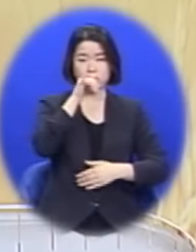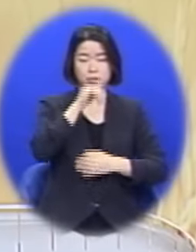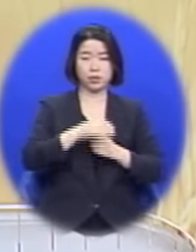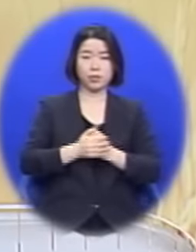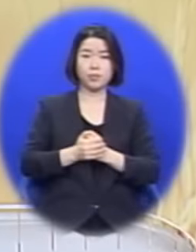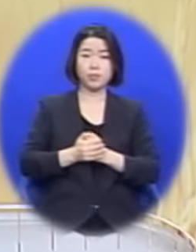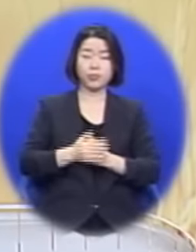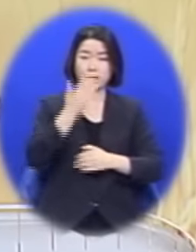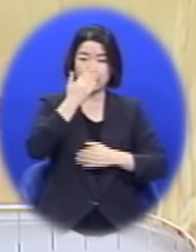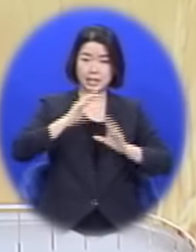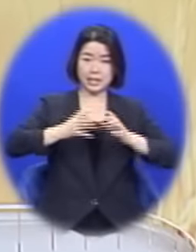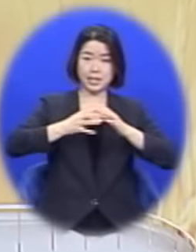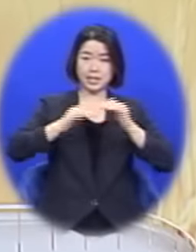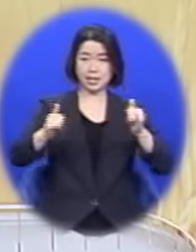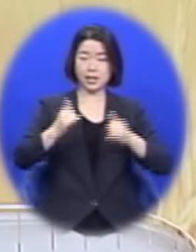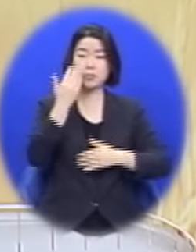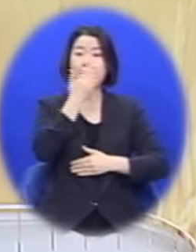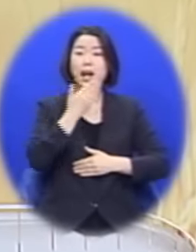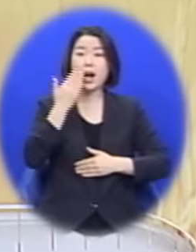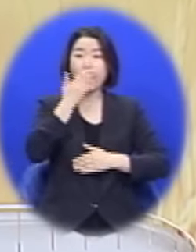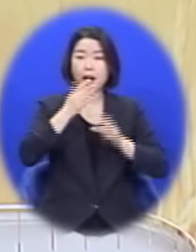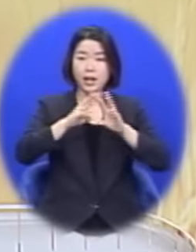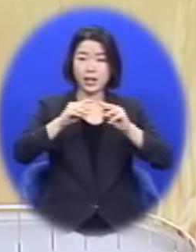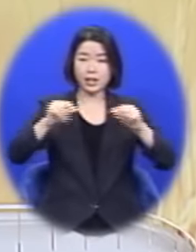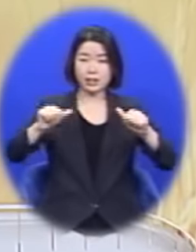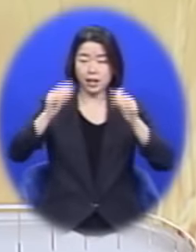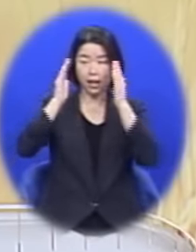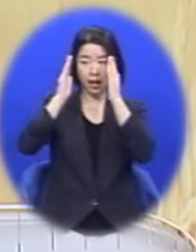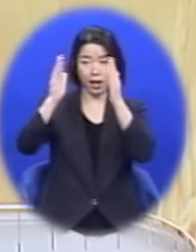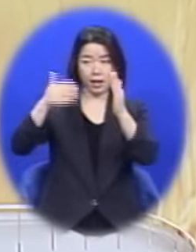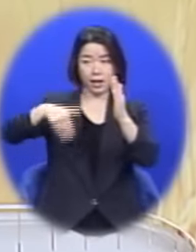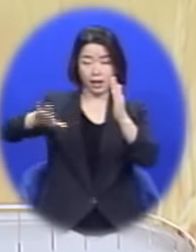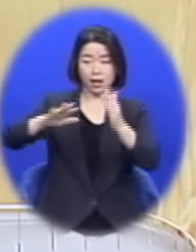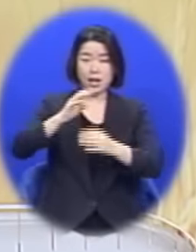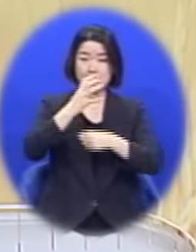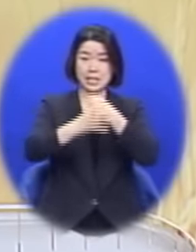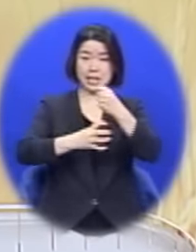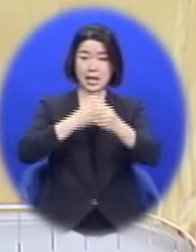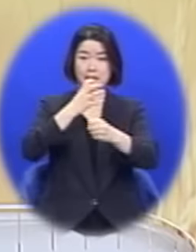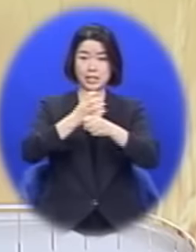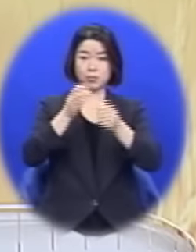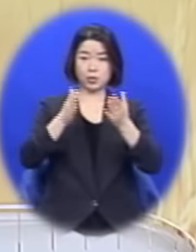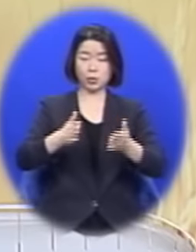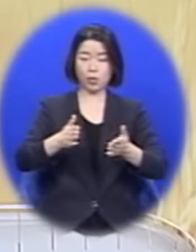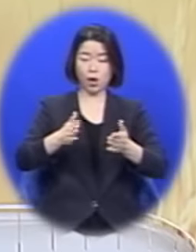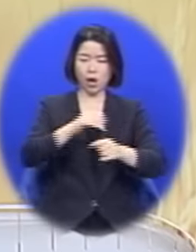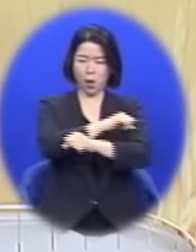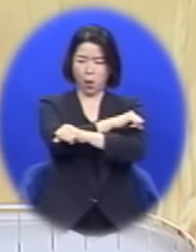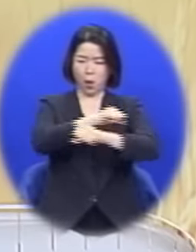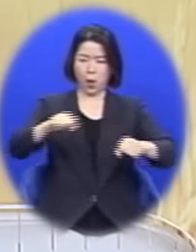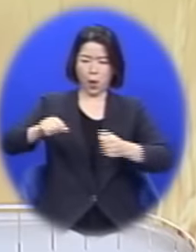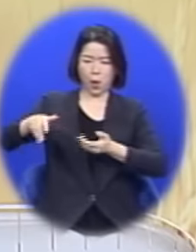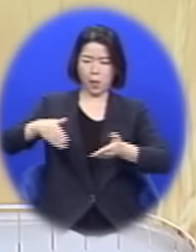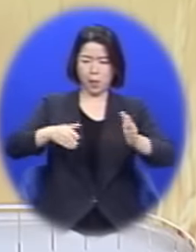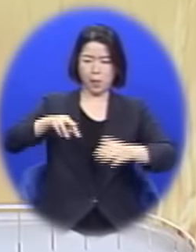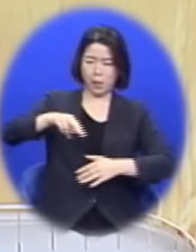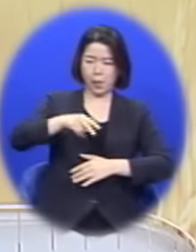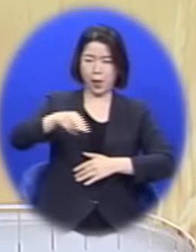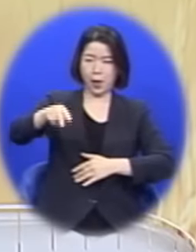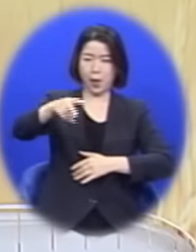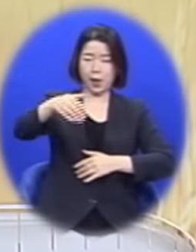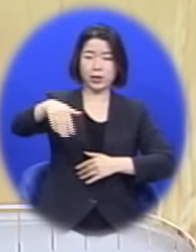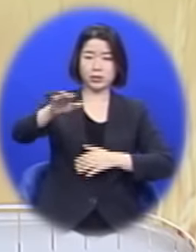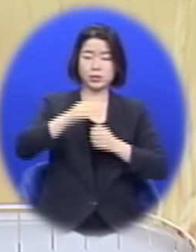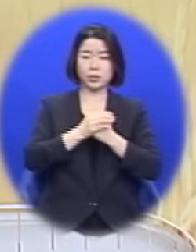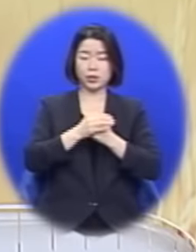백성들이 가나안 땅으로 향하여 40년 광야길을 지나왔습니다. 그리고 이제 가나안 땅에